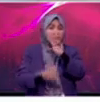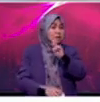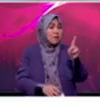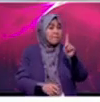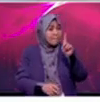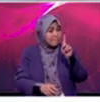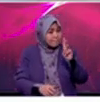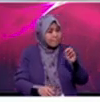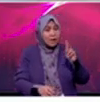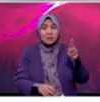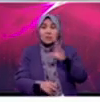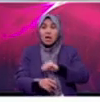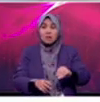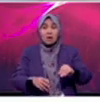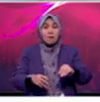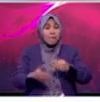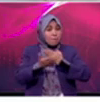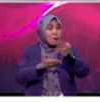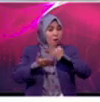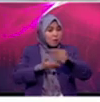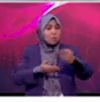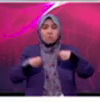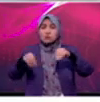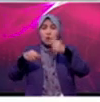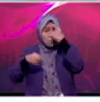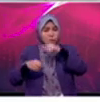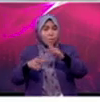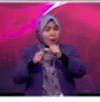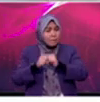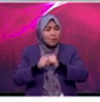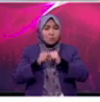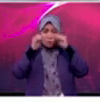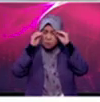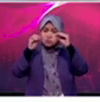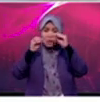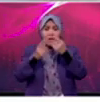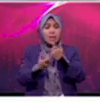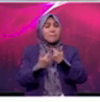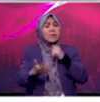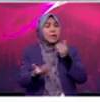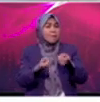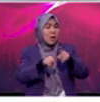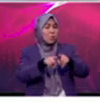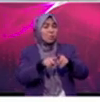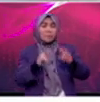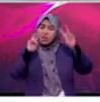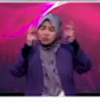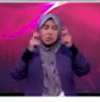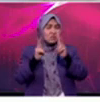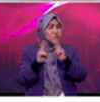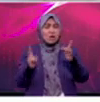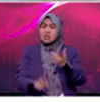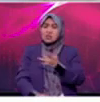dan dan juga pemborong-pemborong lain penjual untuk untuk mengambil iktibar apa yang akan akan berlaku isu ni sangat